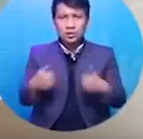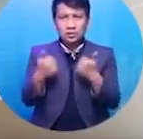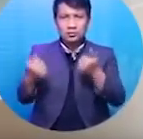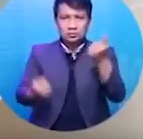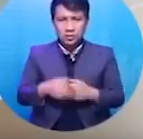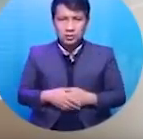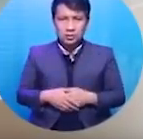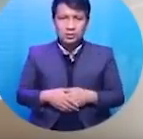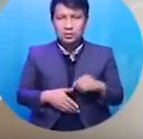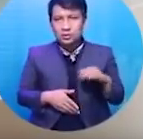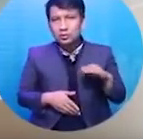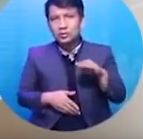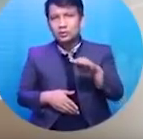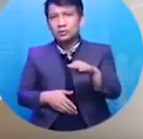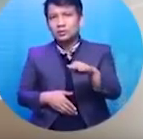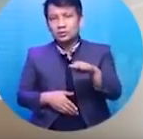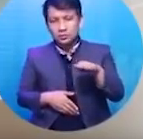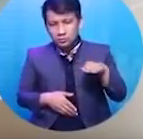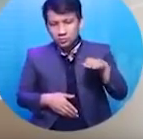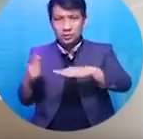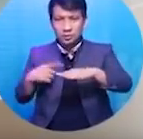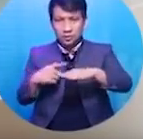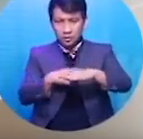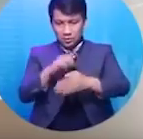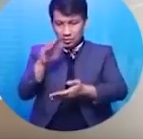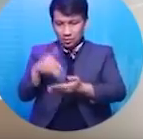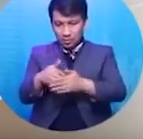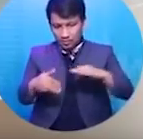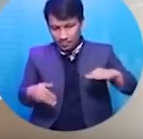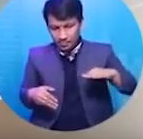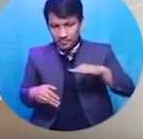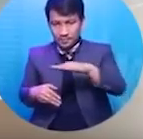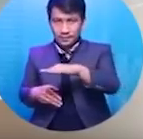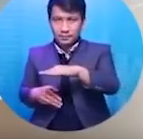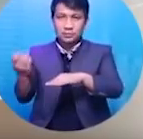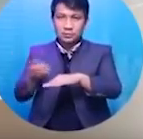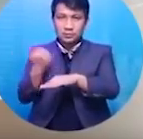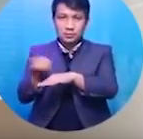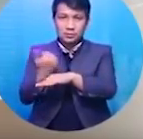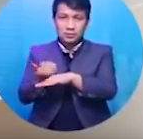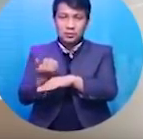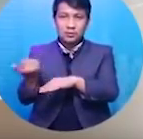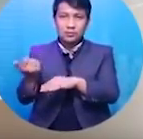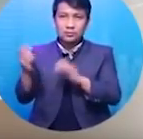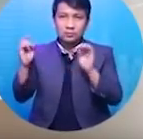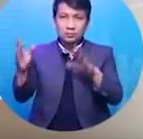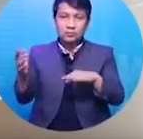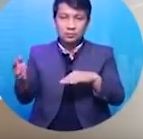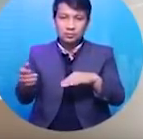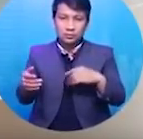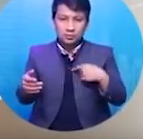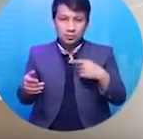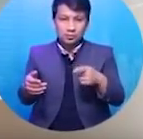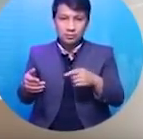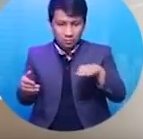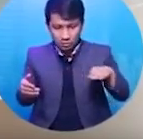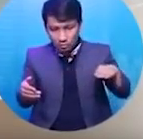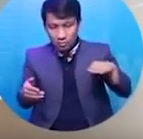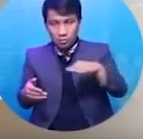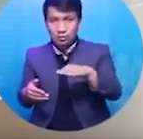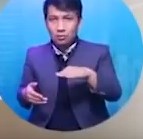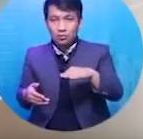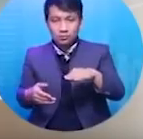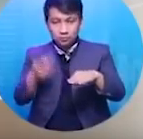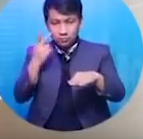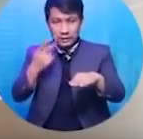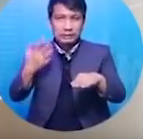kayo nadisgrasya? Pag ano ko pa lang po doon sa lung center, ay kasi agaw buhay na po eh. Okay. Ay di pag ano ko po, ay malakas